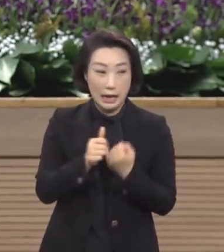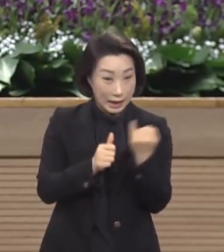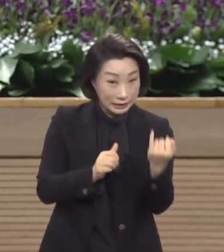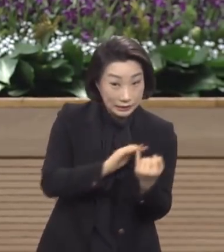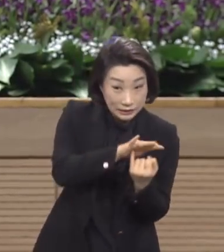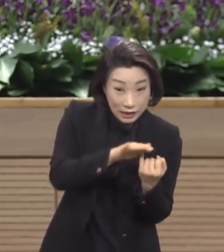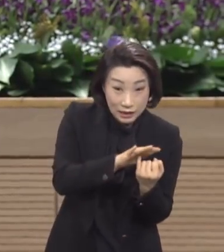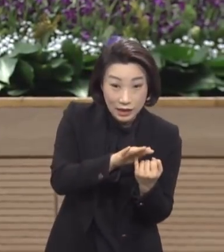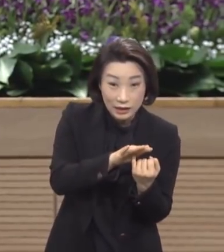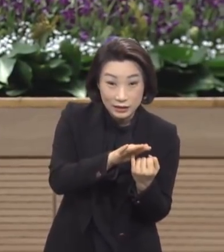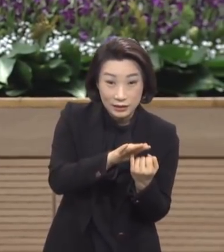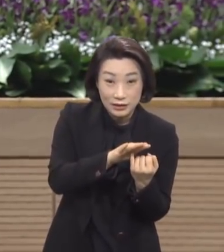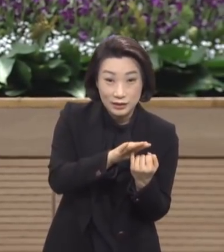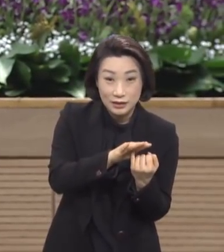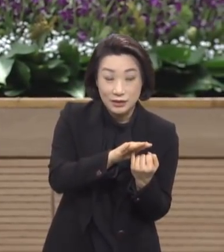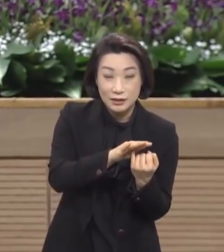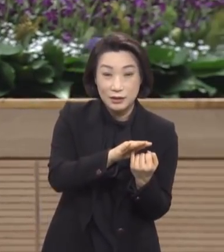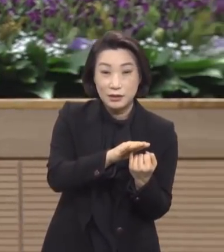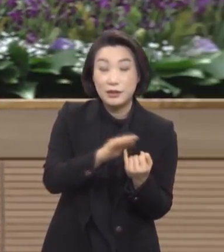아내 사랑하기를